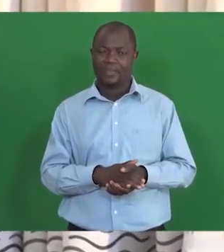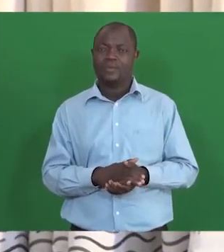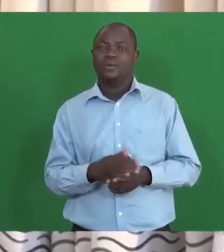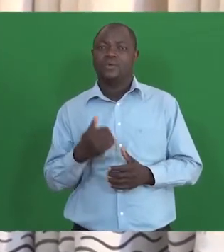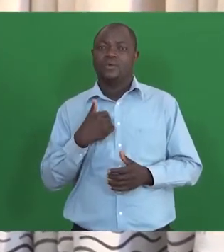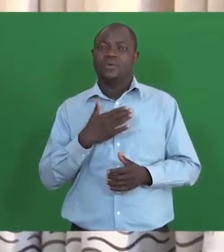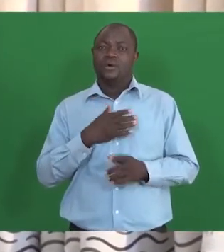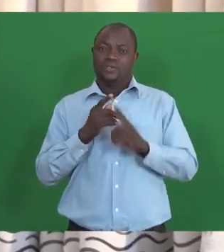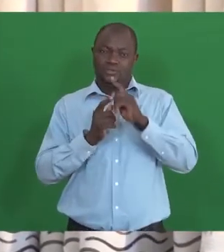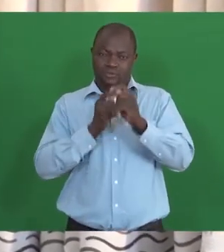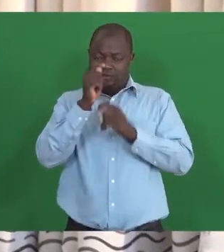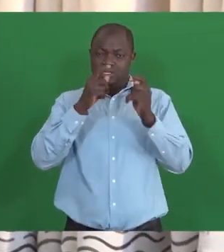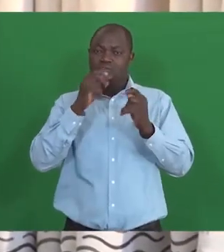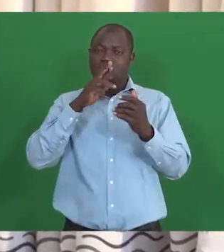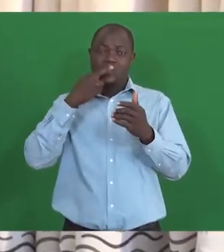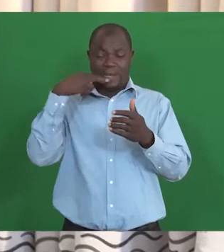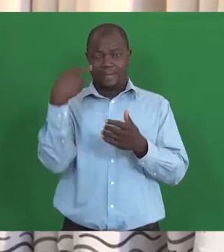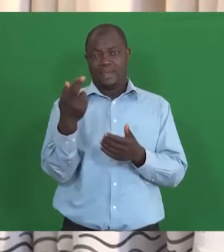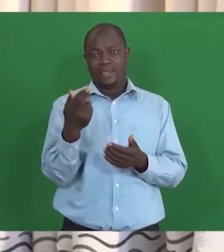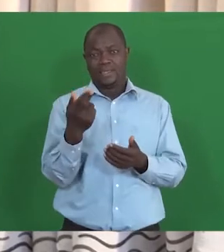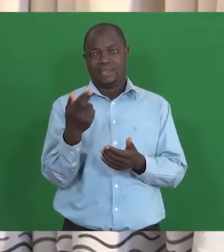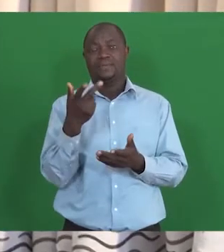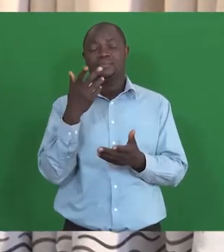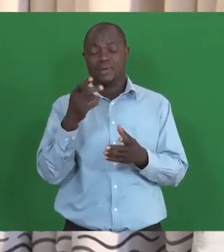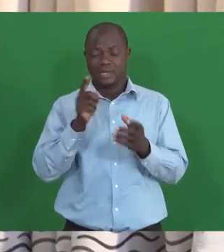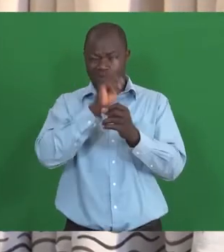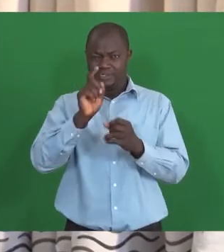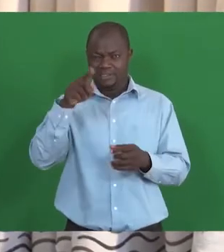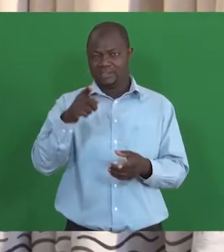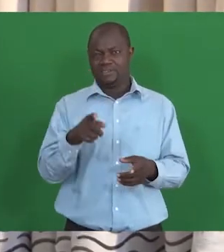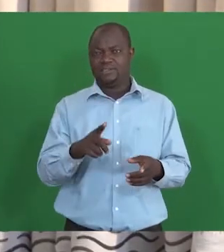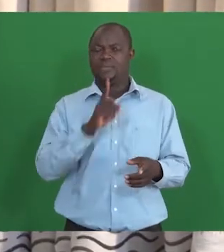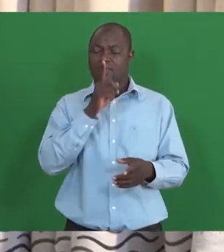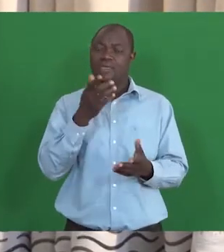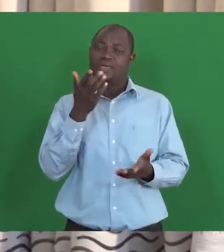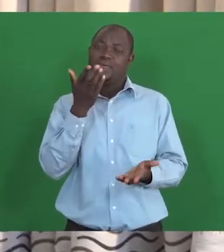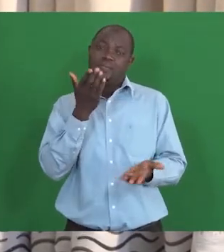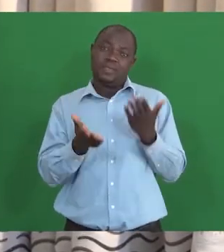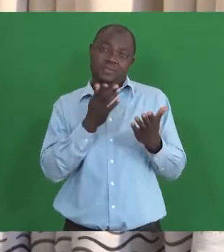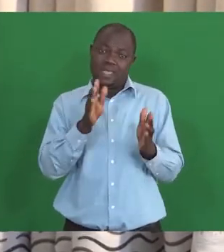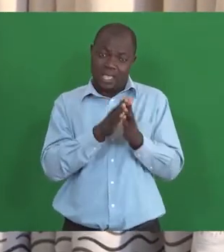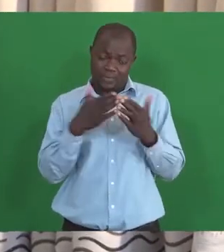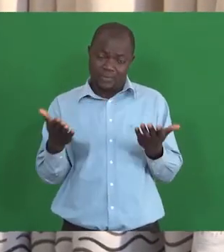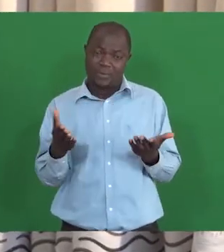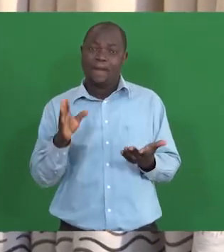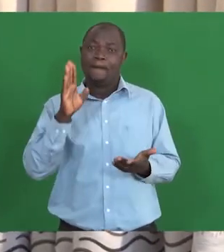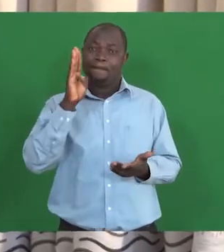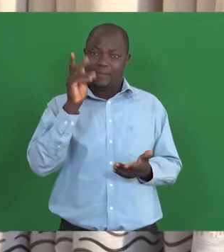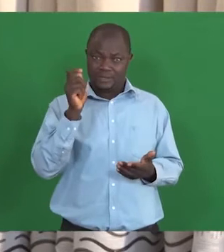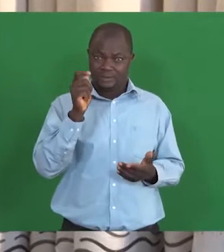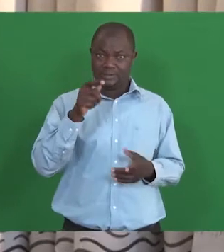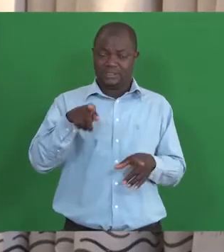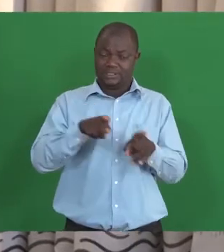kuda kupindura mubvunzo wenyu kuti pane here kakusajgidzana karipo pakati. Kangange kasipo, asi